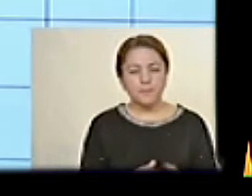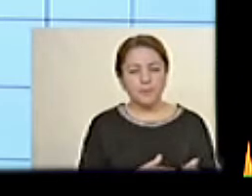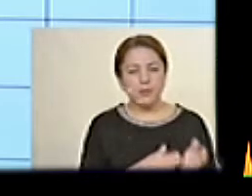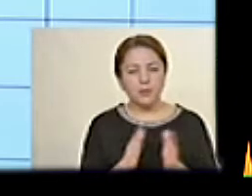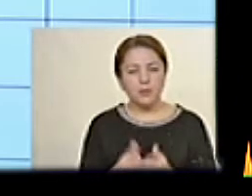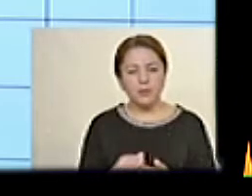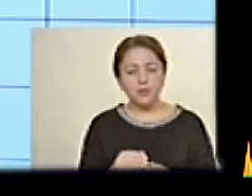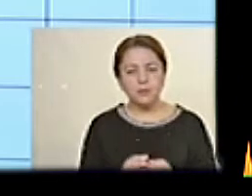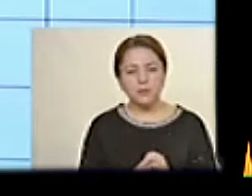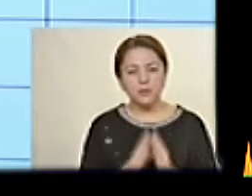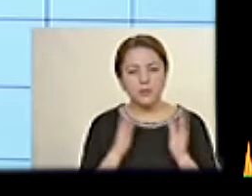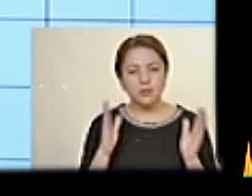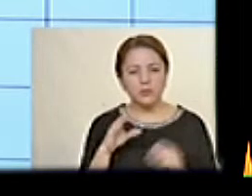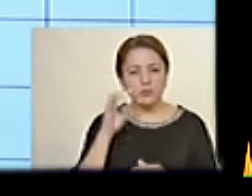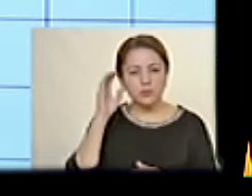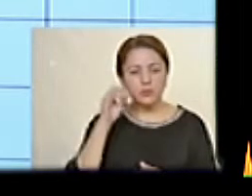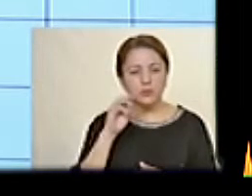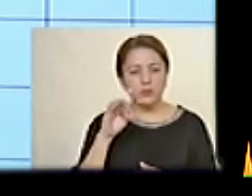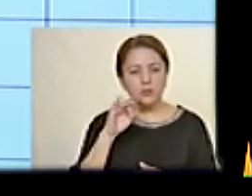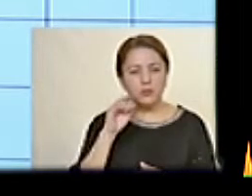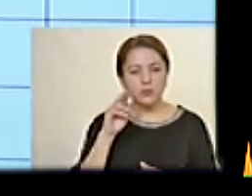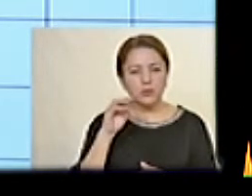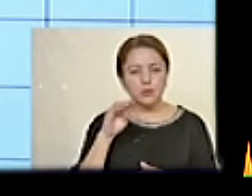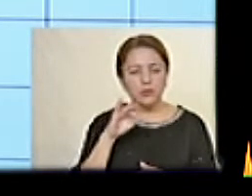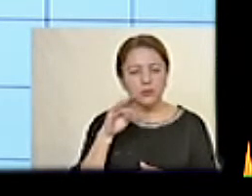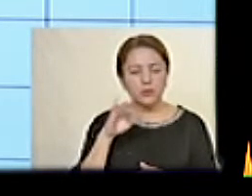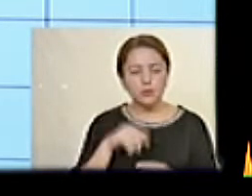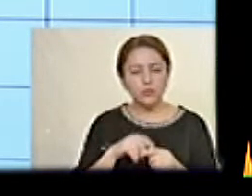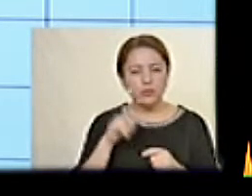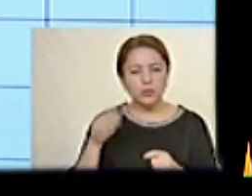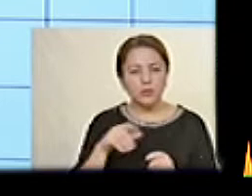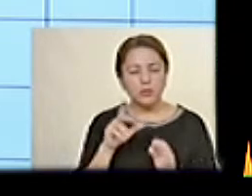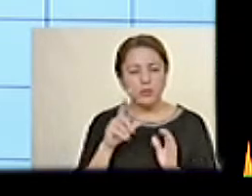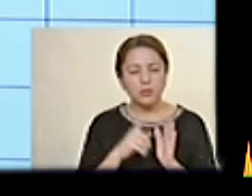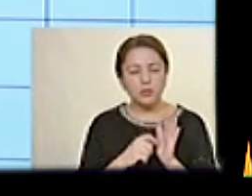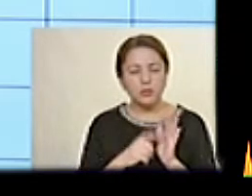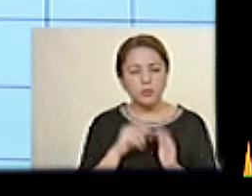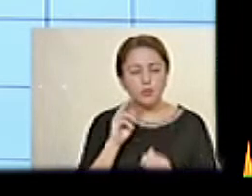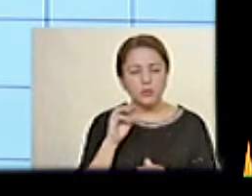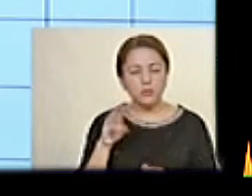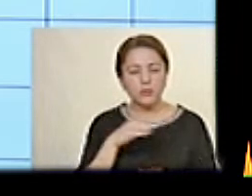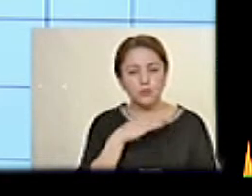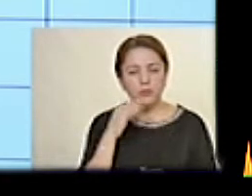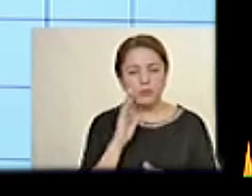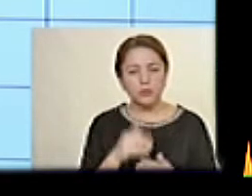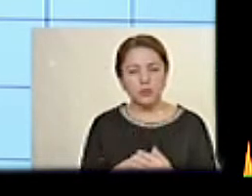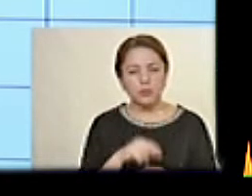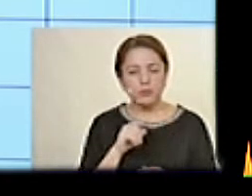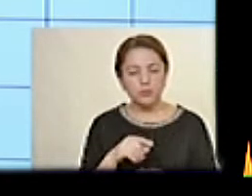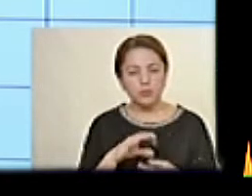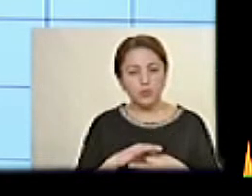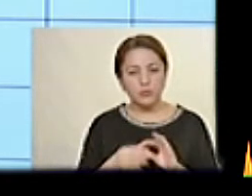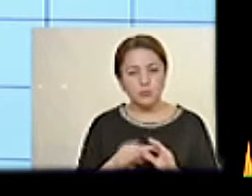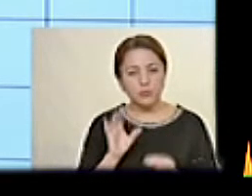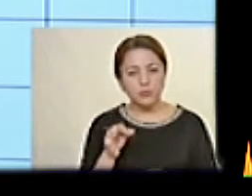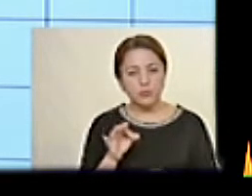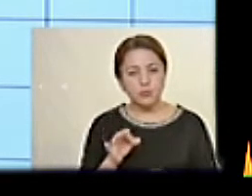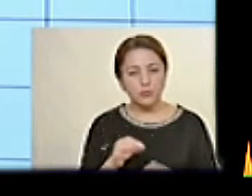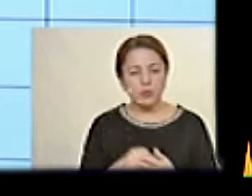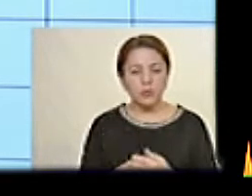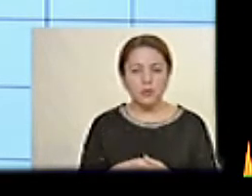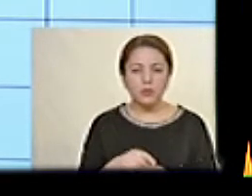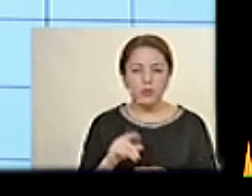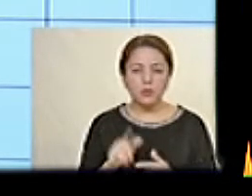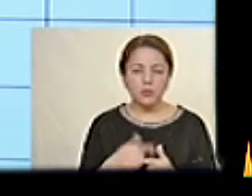Keyingisi, katta o'zbek traktining uzunligi 700 kilometrdan ortadi. Ushbu tarif to'g'ri ko'rsatilganmi? Demak, katta o'zbek trakti